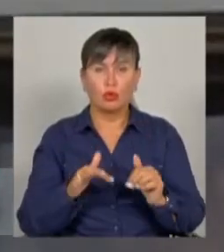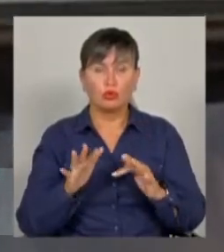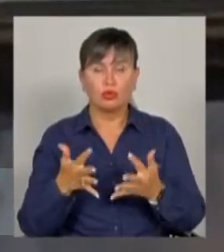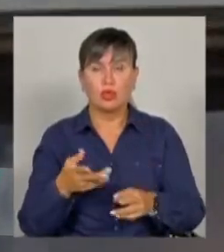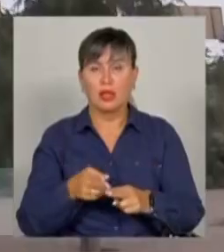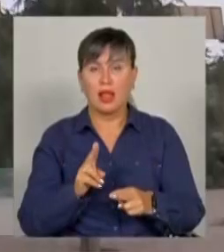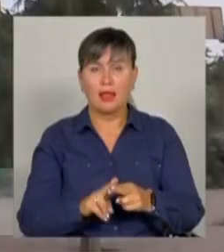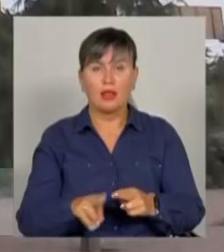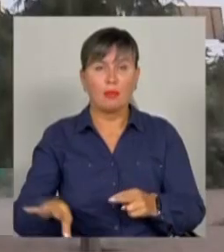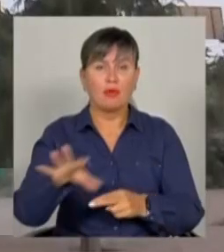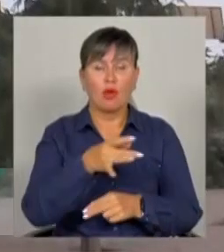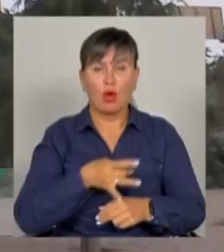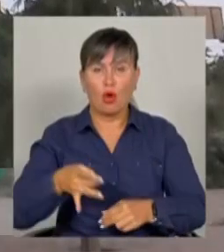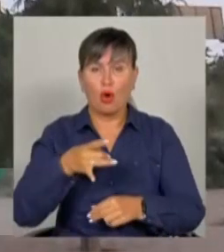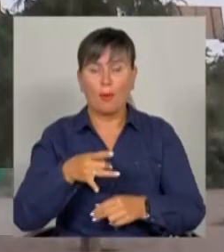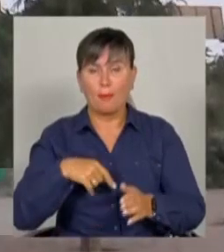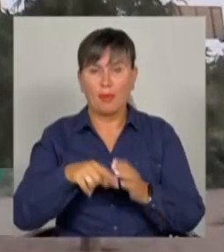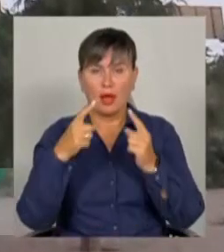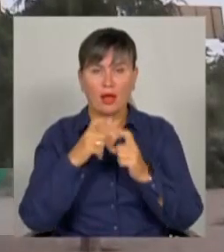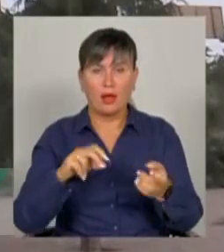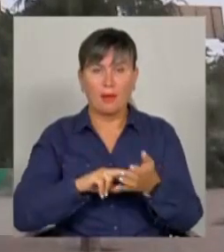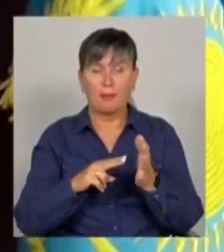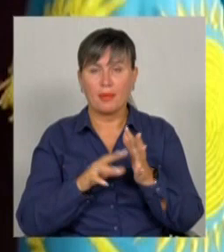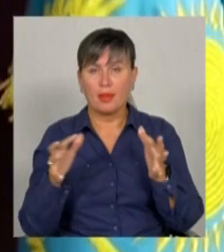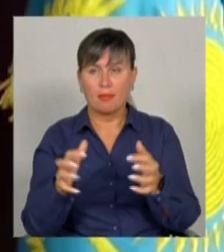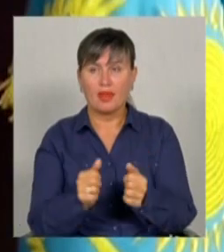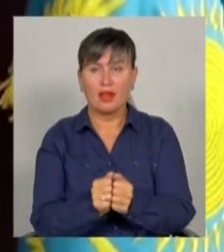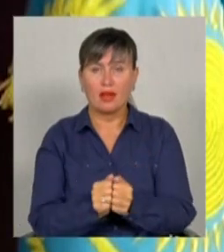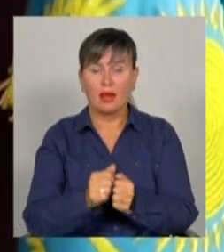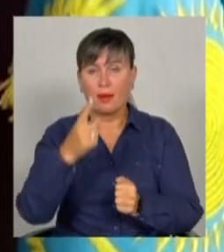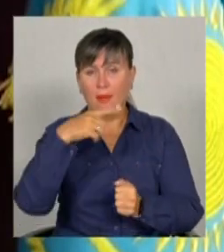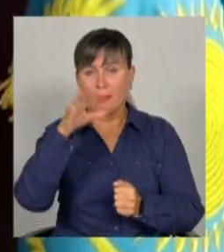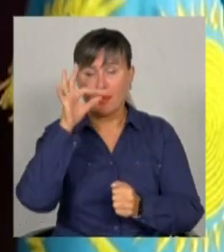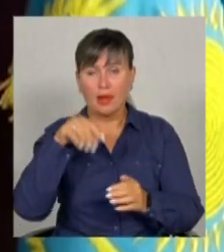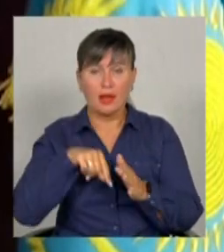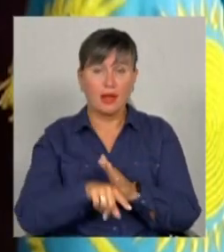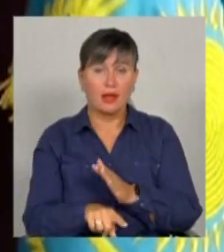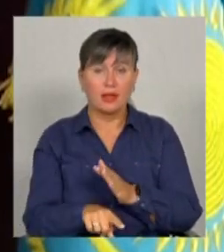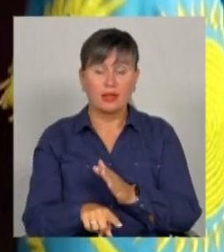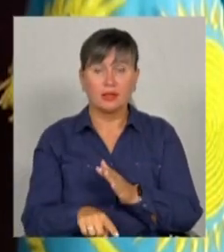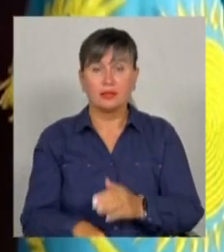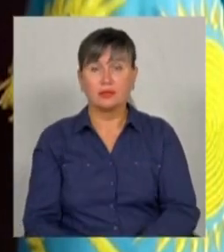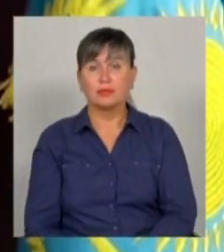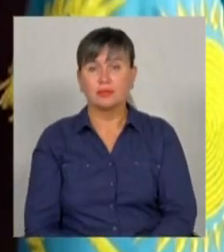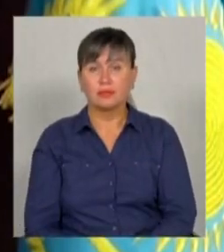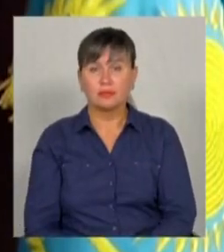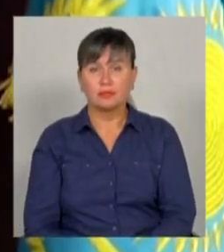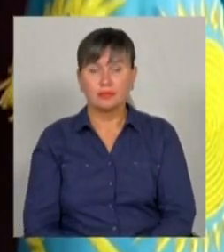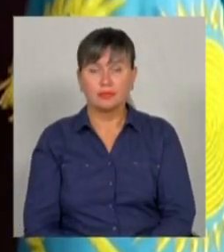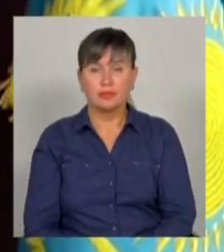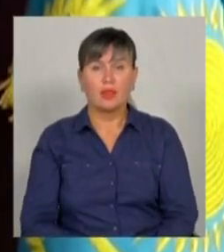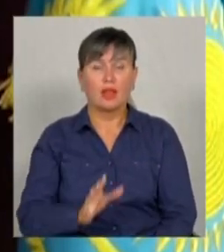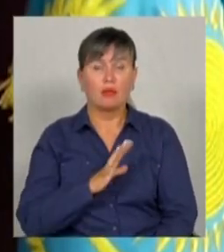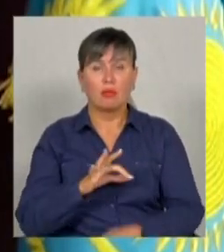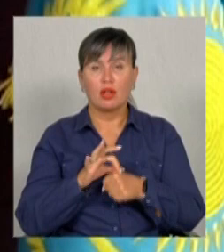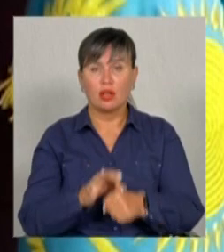Для этого по всей области пришлось объявить план перехват. Полиция, департамент жедел іздестіру шараларын жүргізу. Были